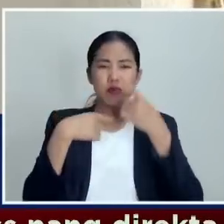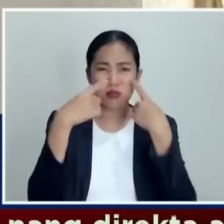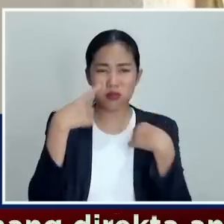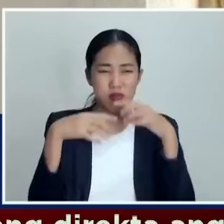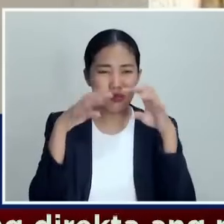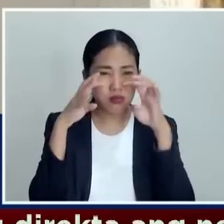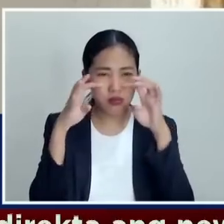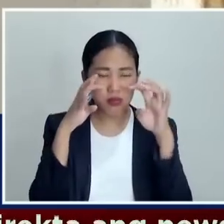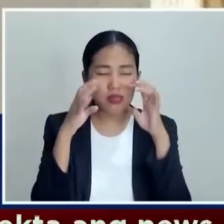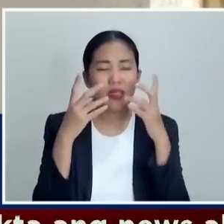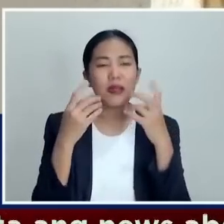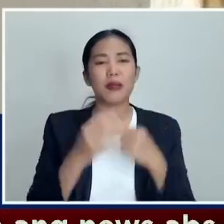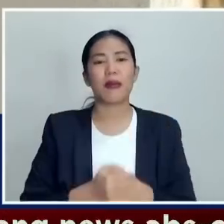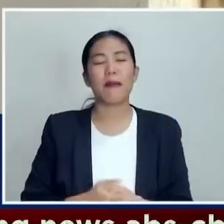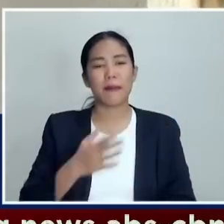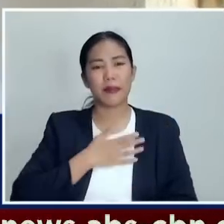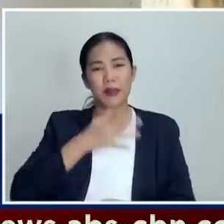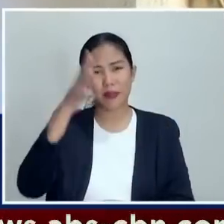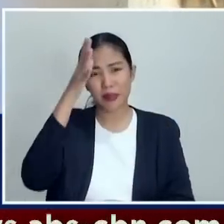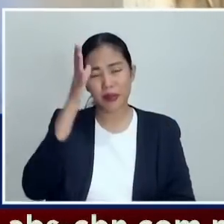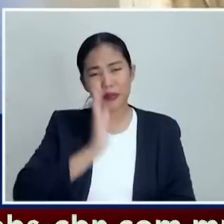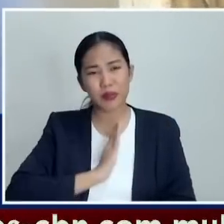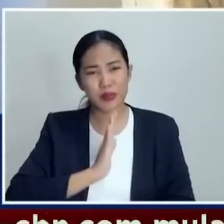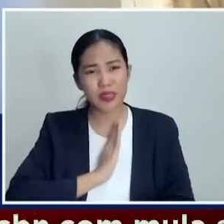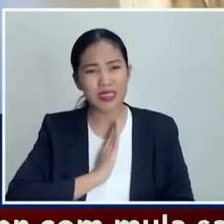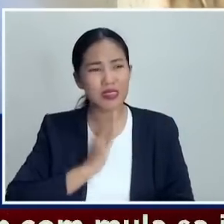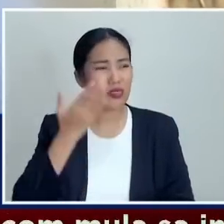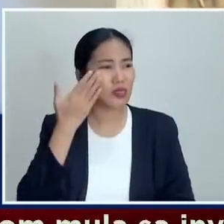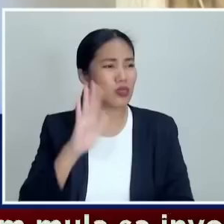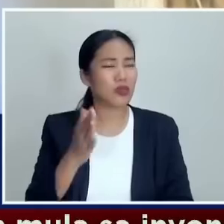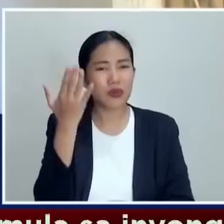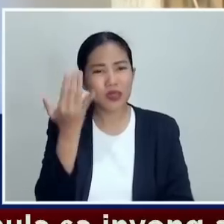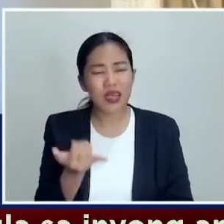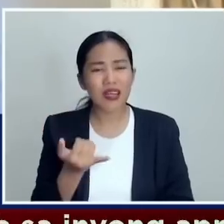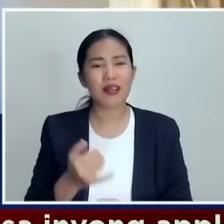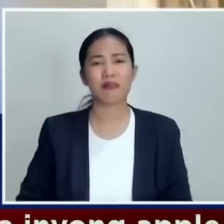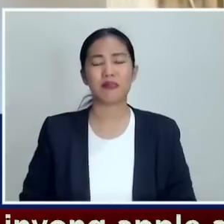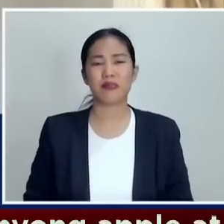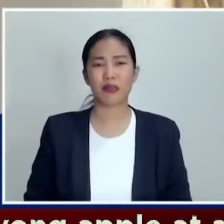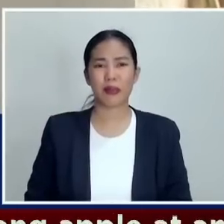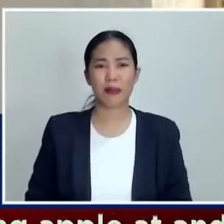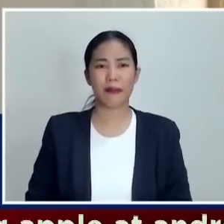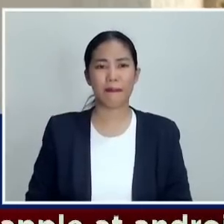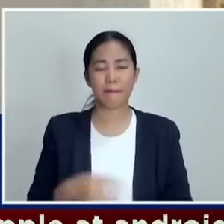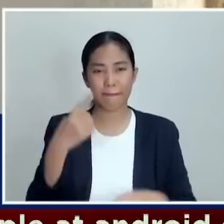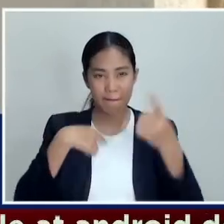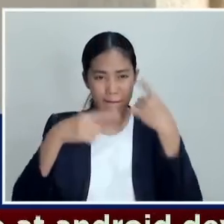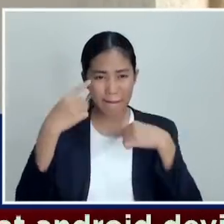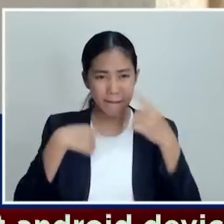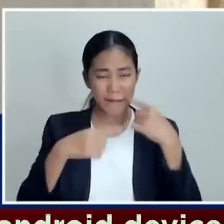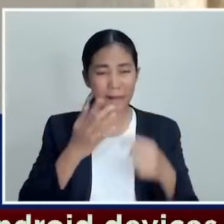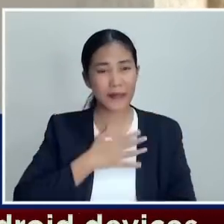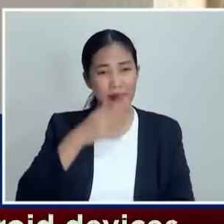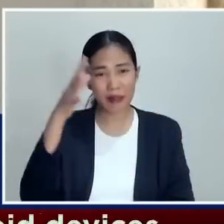Napakabait po ng aking kapatid na yan. Kabait naman po niya na saka ang tatay ko, kabait din po.